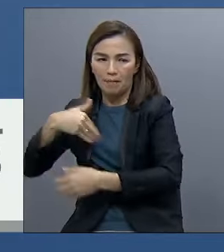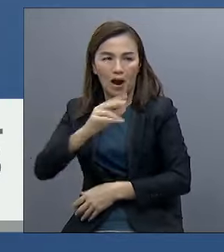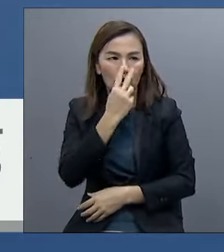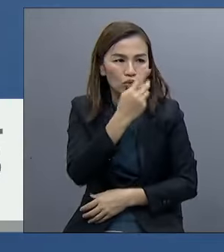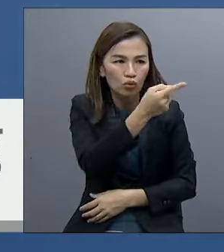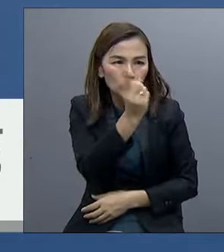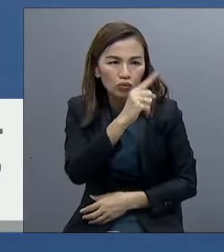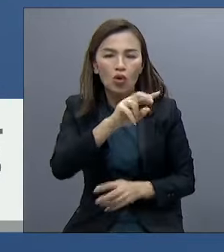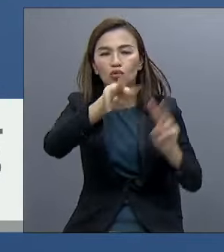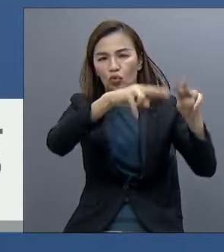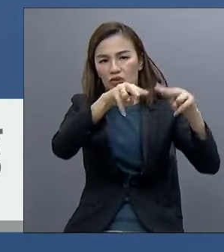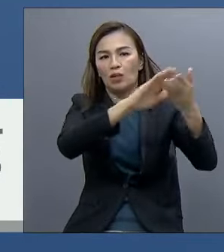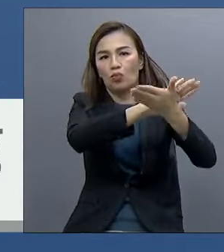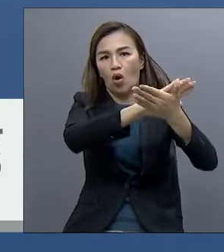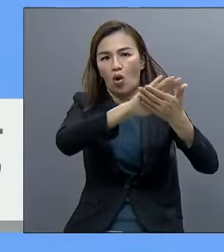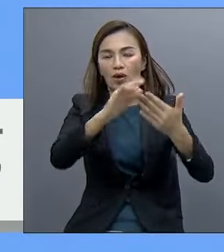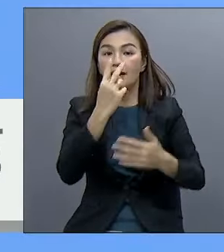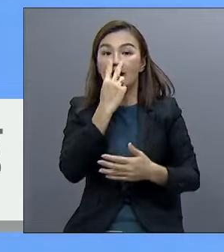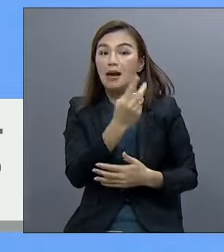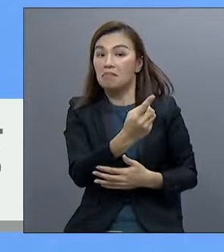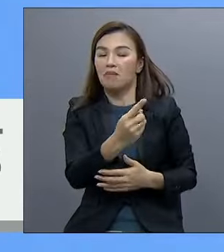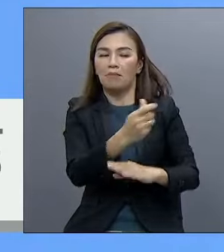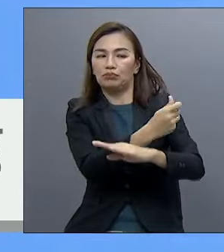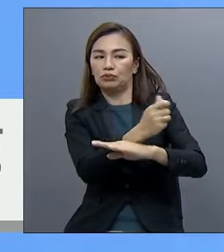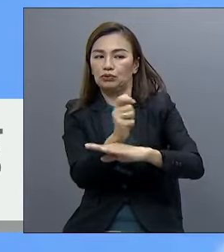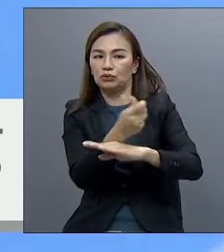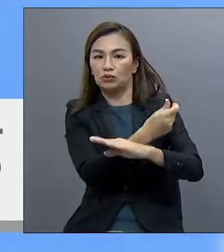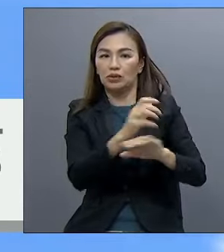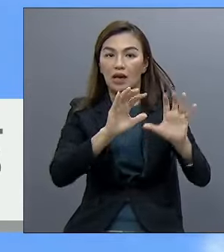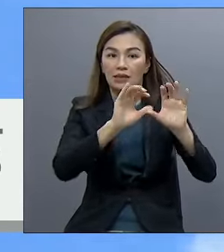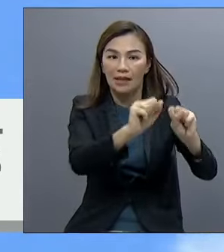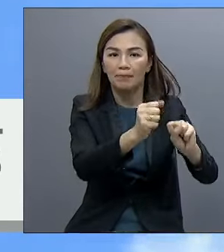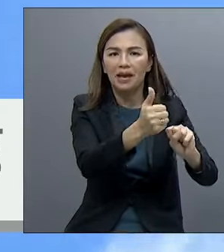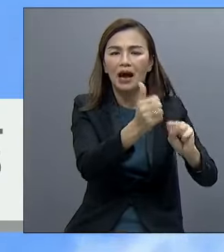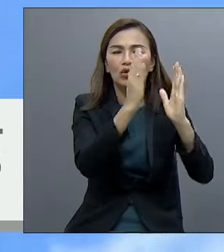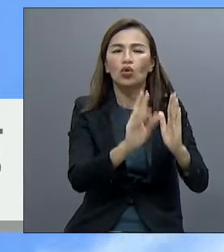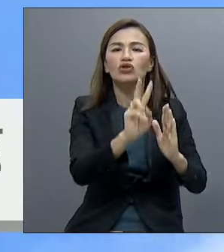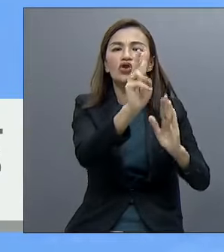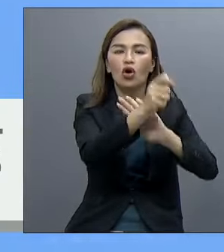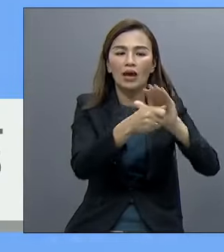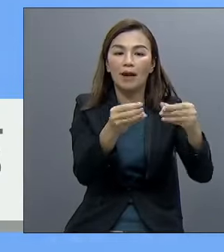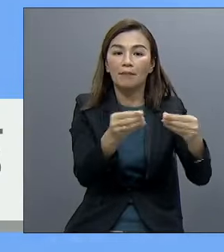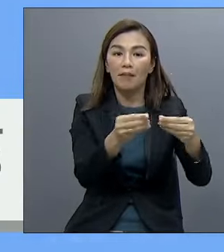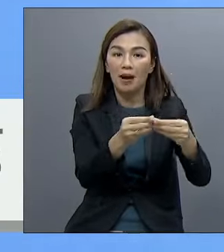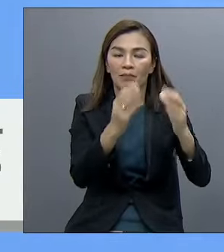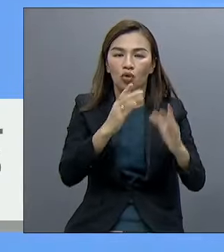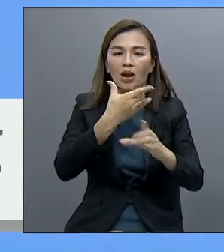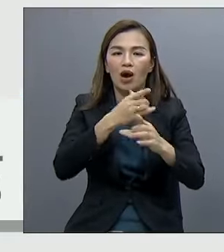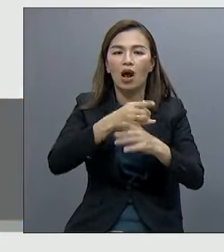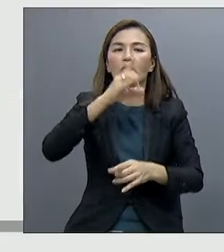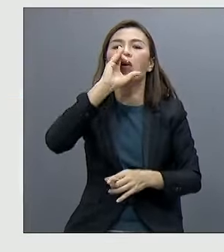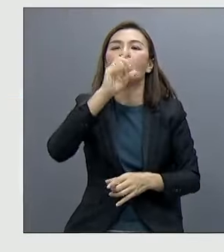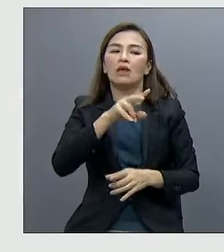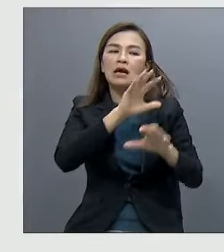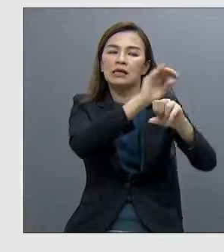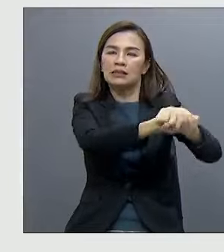และพื้นที่ที่ปรากฏในคลิปเจ้าหน้าที่จับผู้ลักลอบเล่นพนัน2คนแล้วก็คนที่ดื่มสุราภายในงานด้วยอีก1คนหลังจากนี้